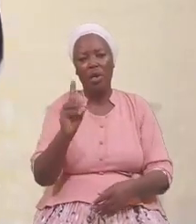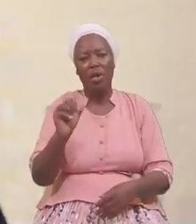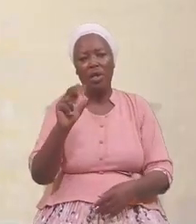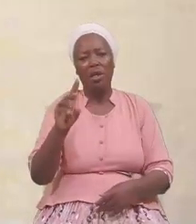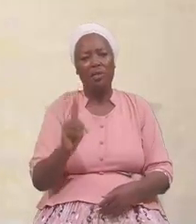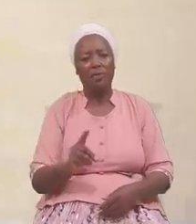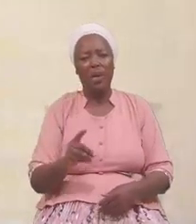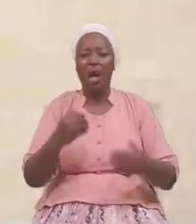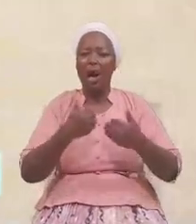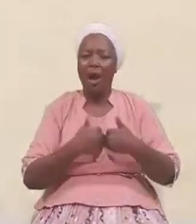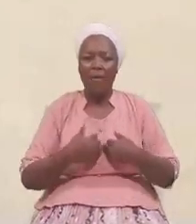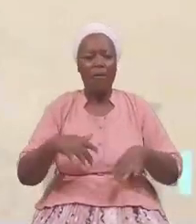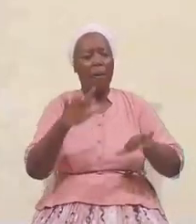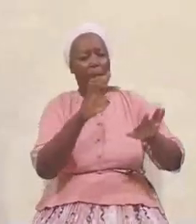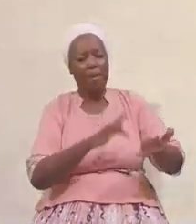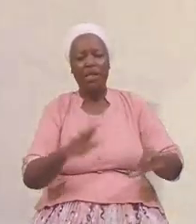pitié de moi. »